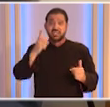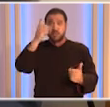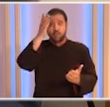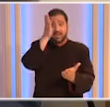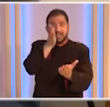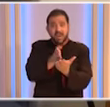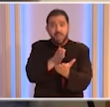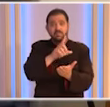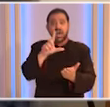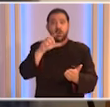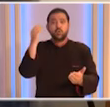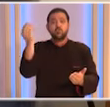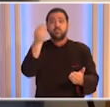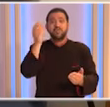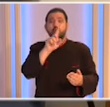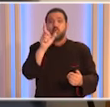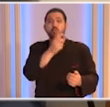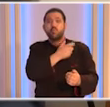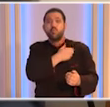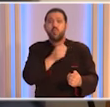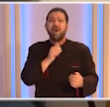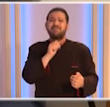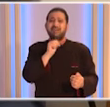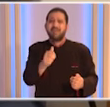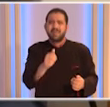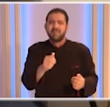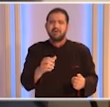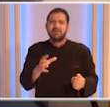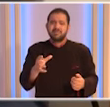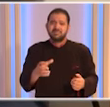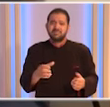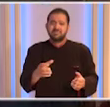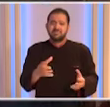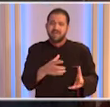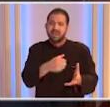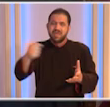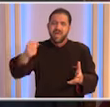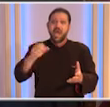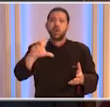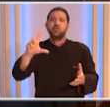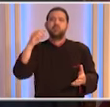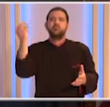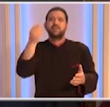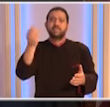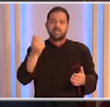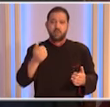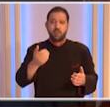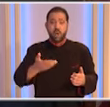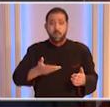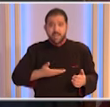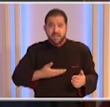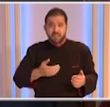Și nu poate nimeni acest drept să-i ridice lui Dumnezeu. Și atunci, părinte, vedeți, societatea în care